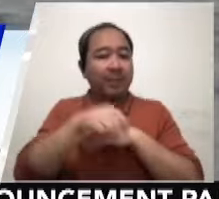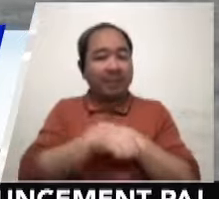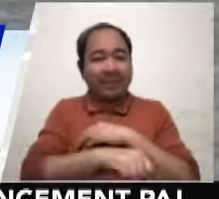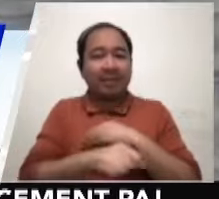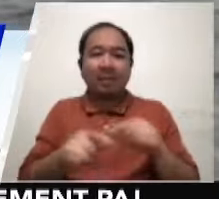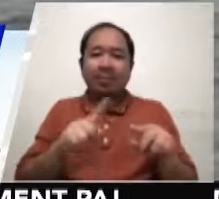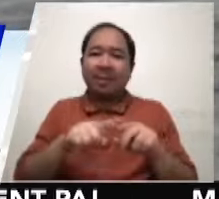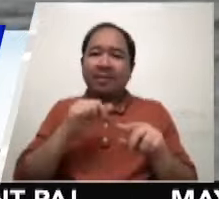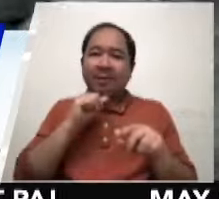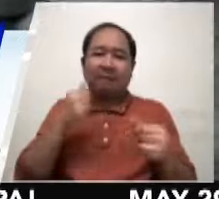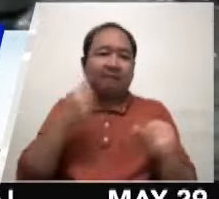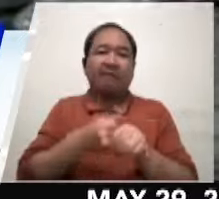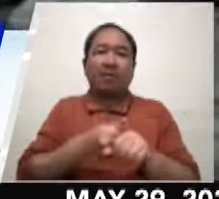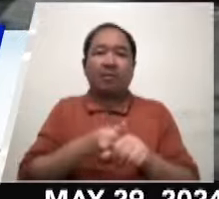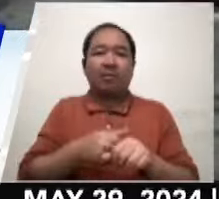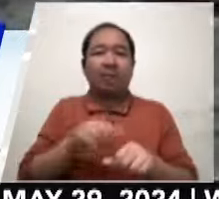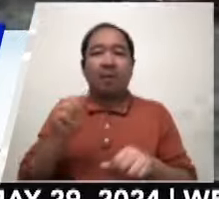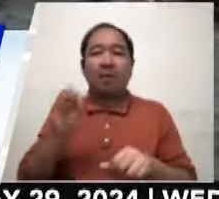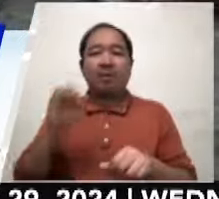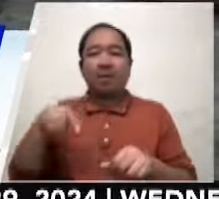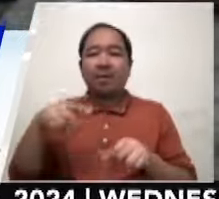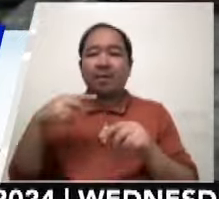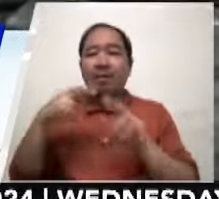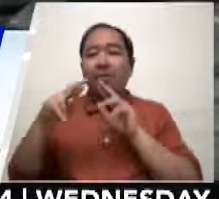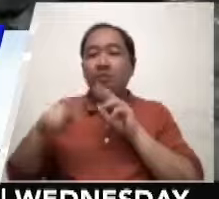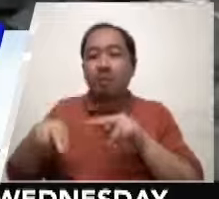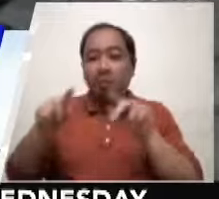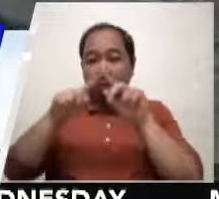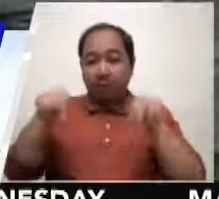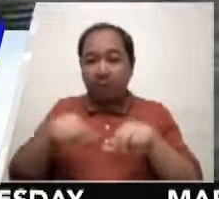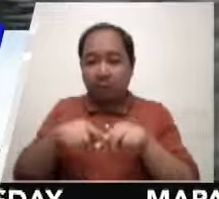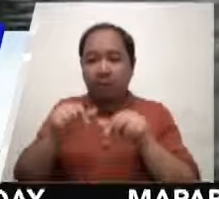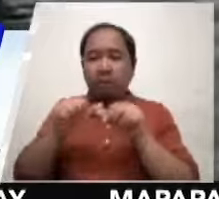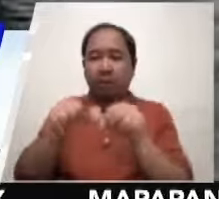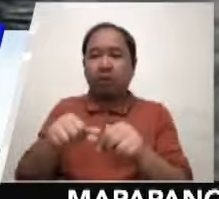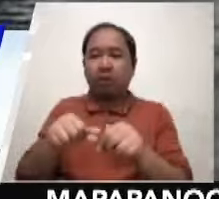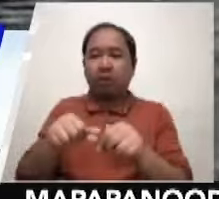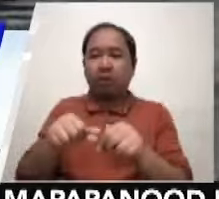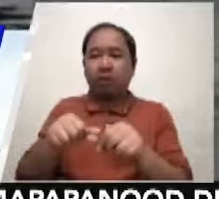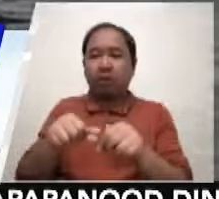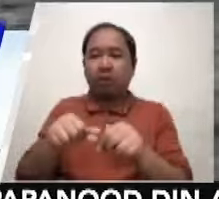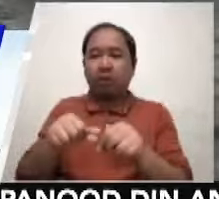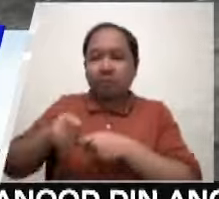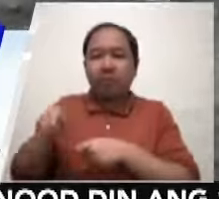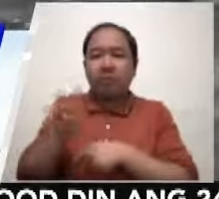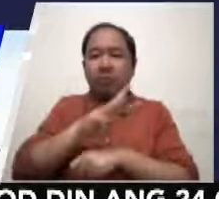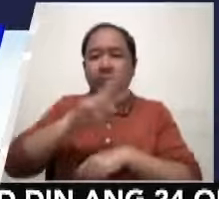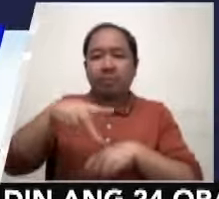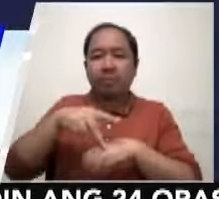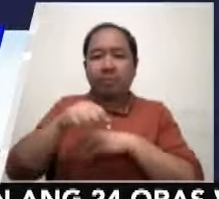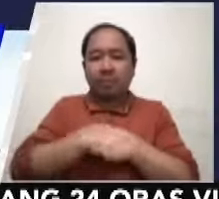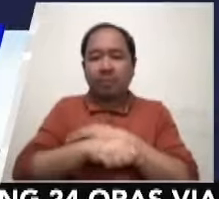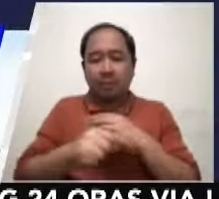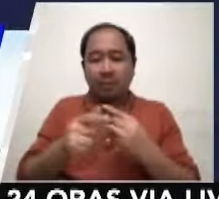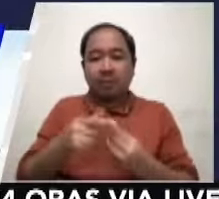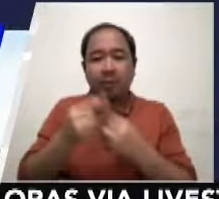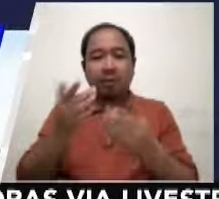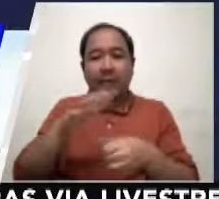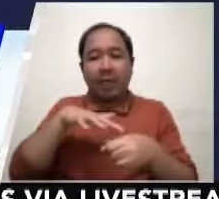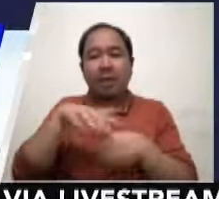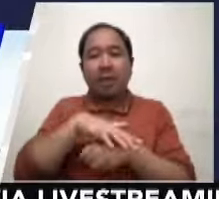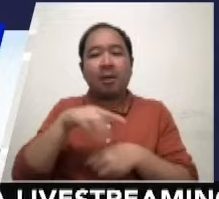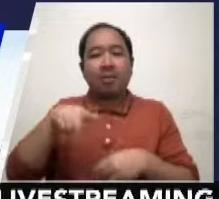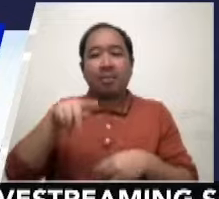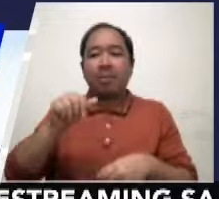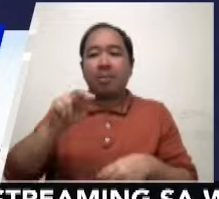Sa report ng AFP, patuloy daw ang pangingisda ng mga Pinoy sa West Philippine Sea, partikular sa Panatag Shoal. Huwag kayong matakot,